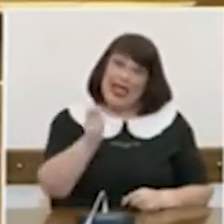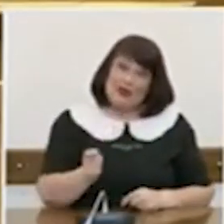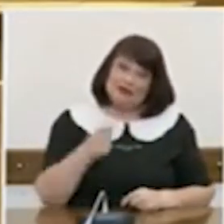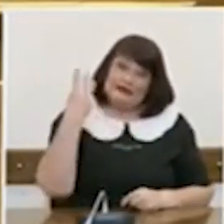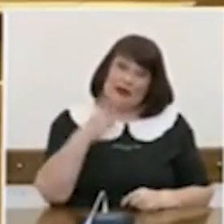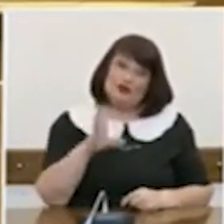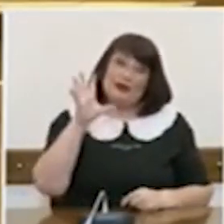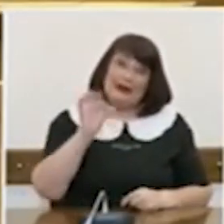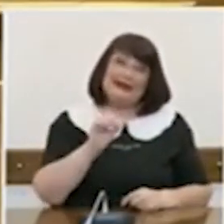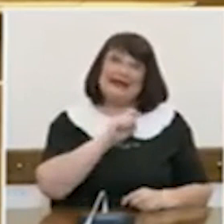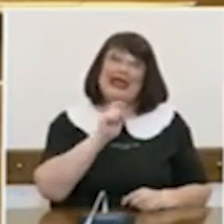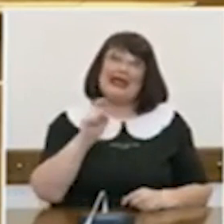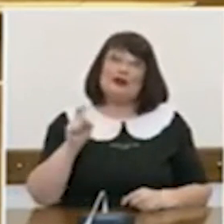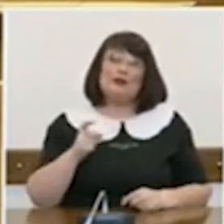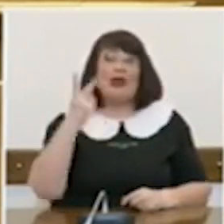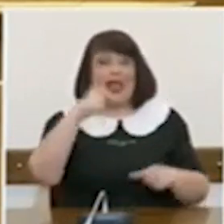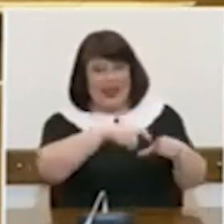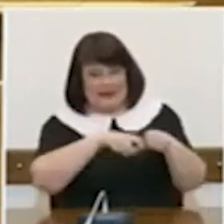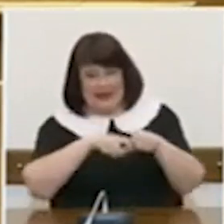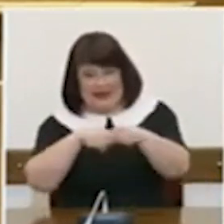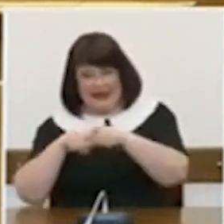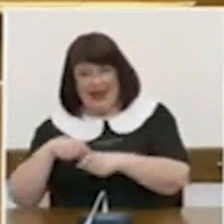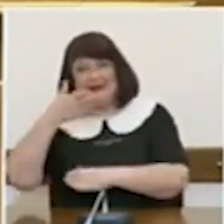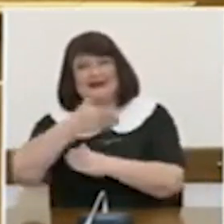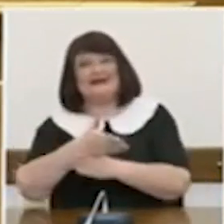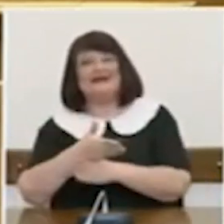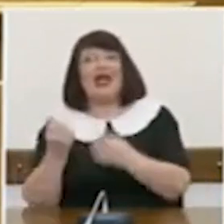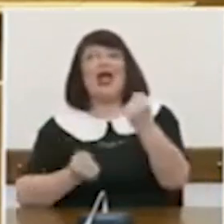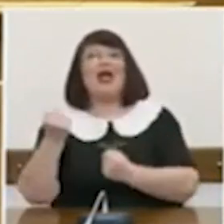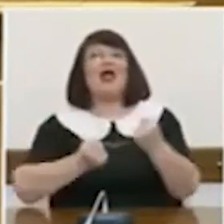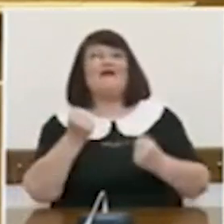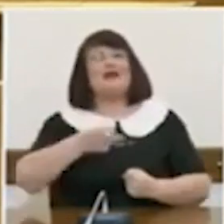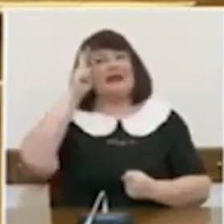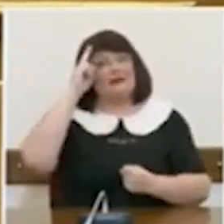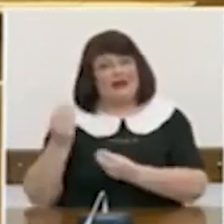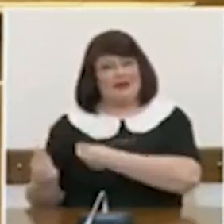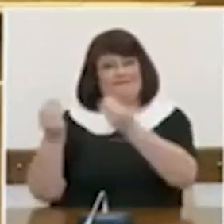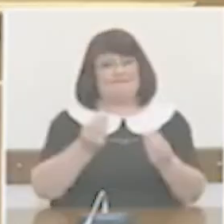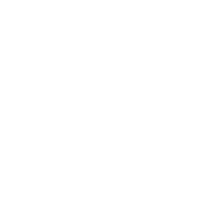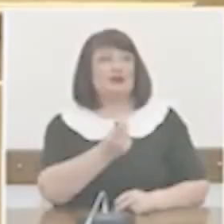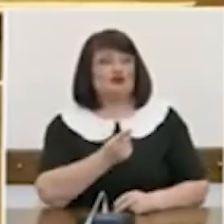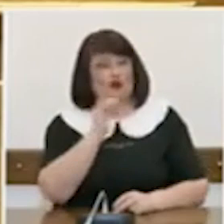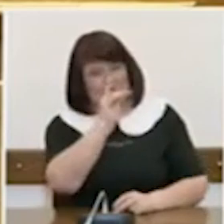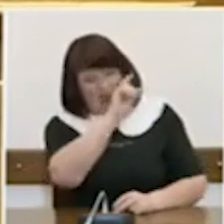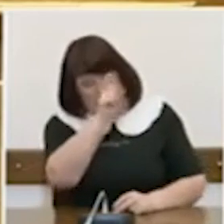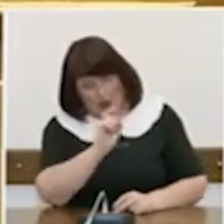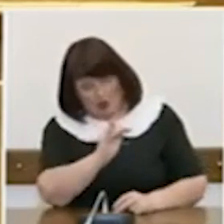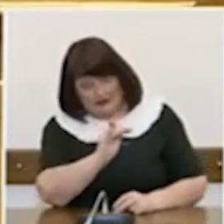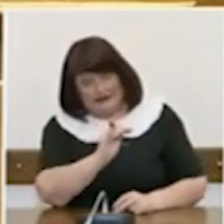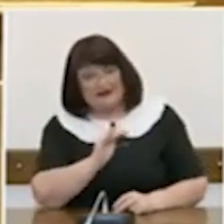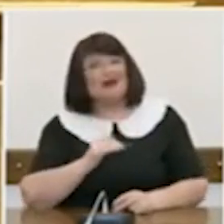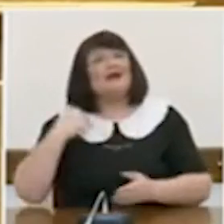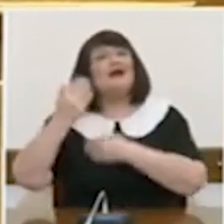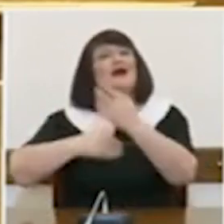Κυριάκο Βελόπουλο αναφέρθηκε στην υπόθεση τη εφορία στη Χαλκίδα, η οποία επέφερε τελικά την αποχώρηση του Πρωθυπουργού από την αίθουσα. Πόσα χρόνια πρέπει να